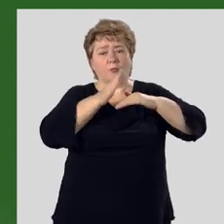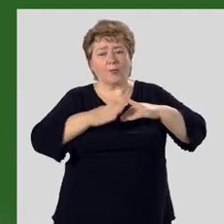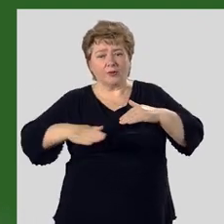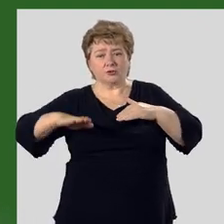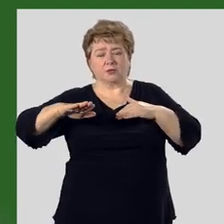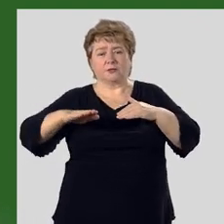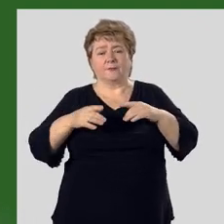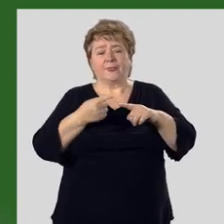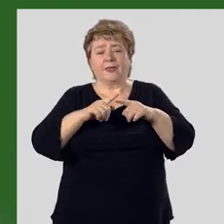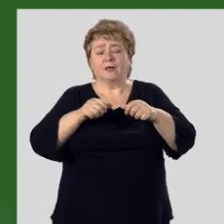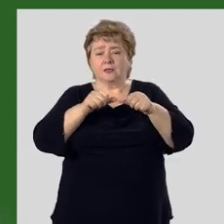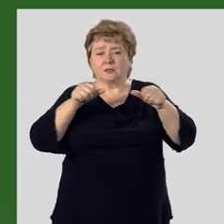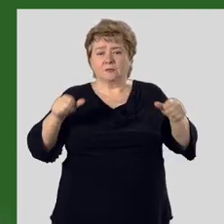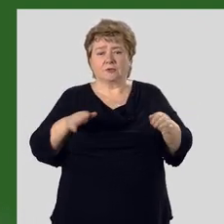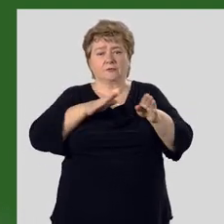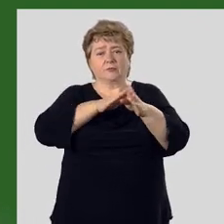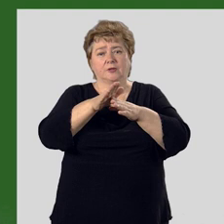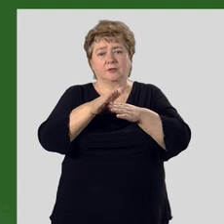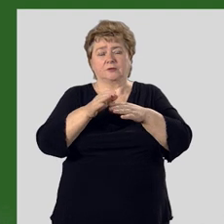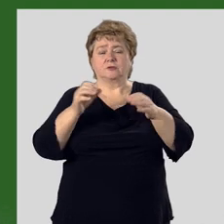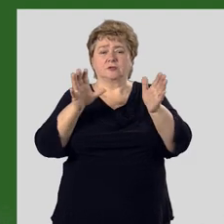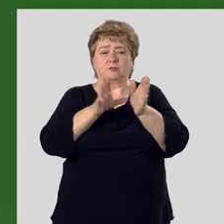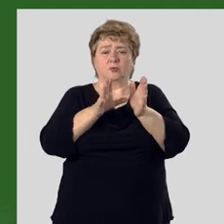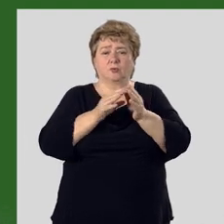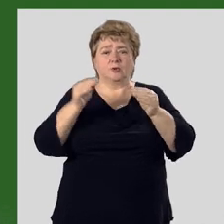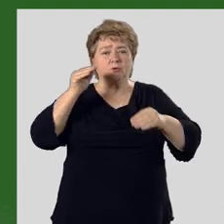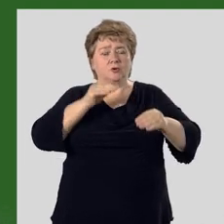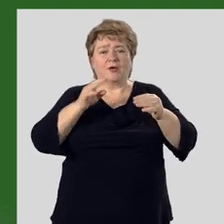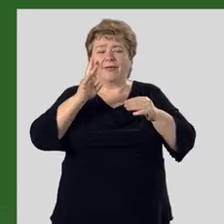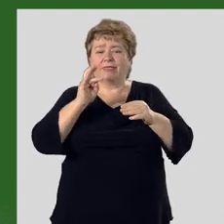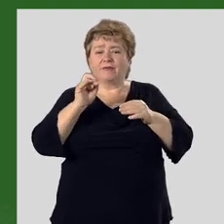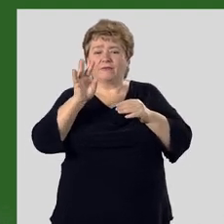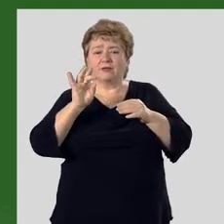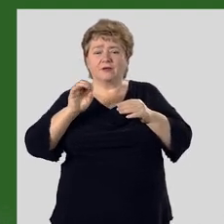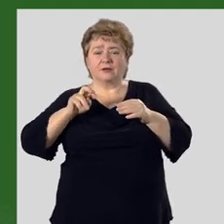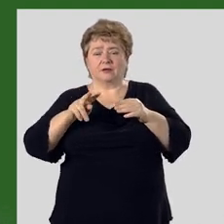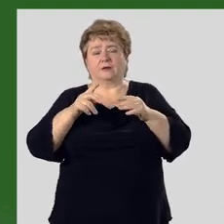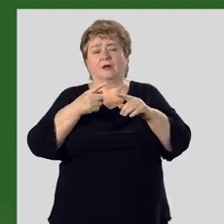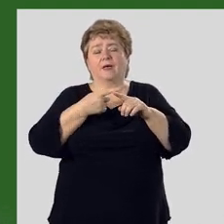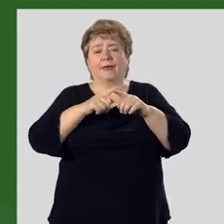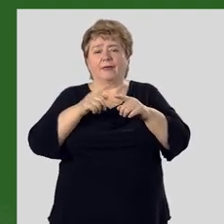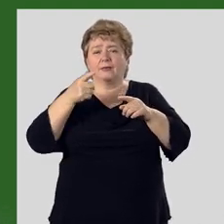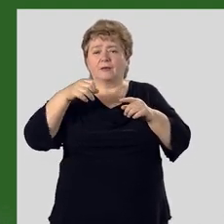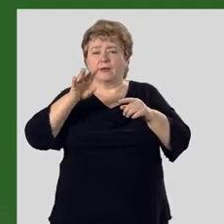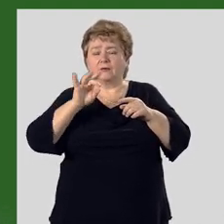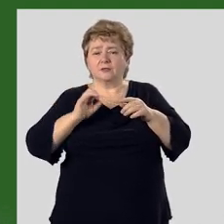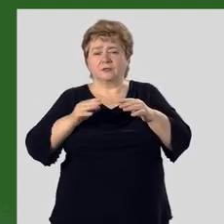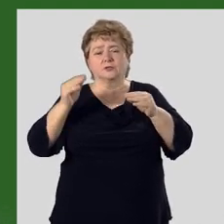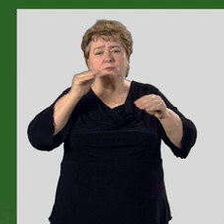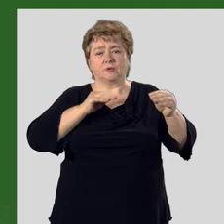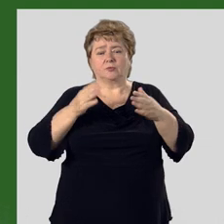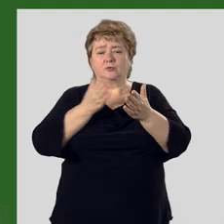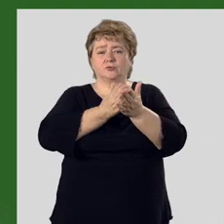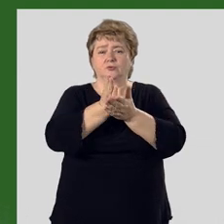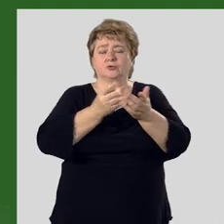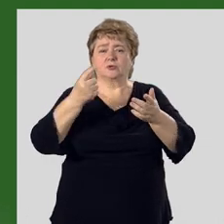понижения. Эти измерения проделывают с помощью нивелира. Нивелир – это геодезический прибор,